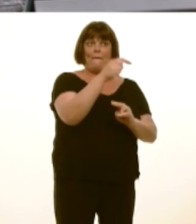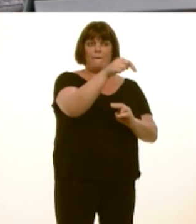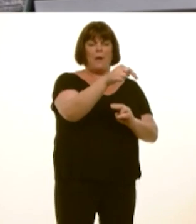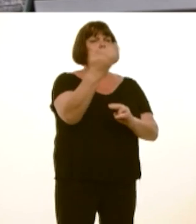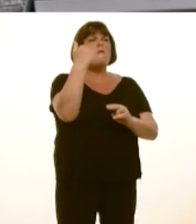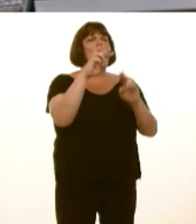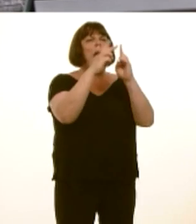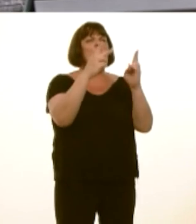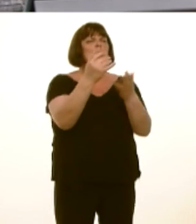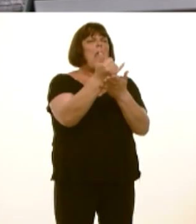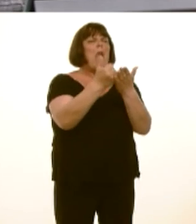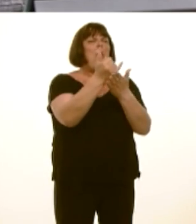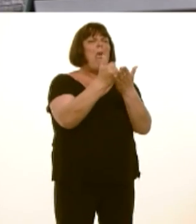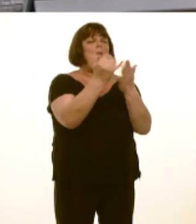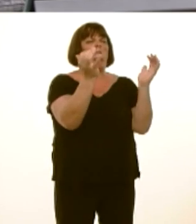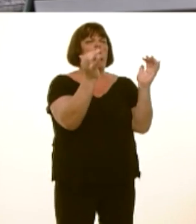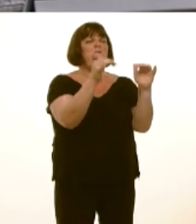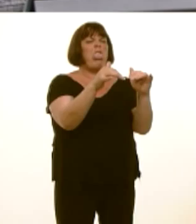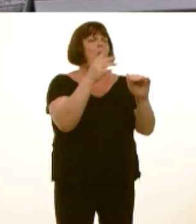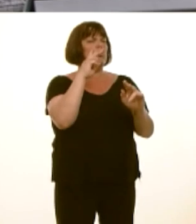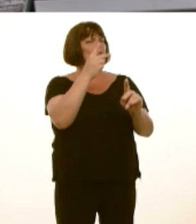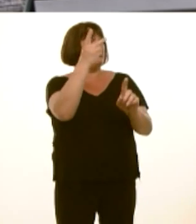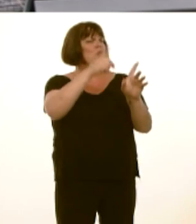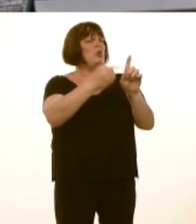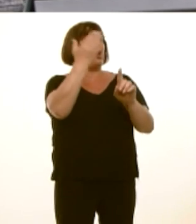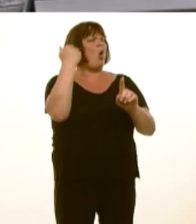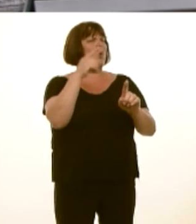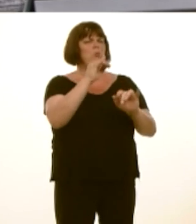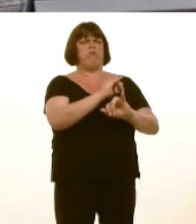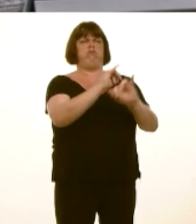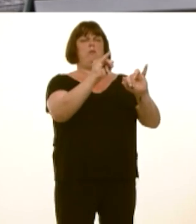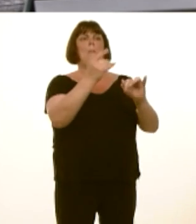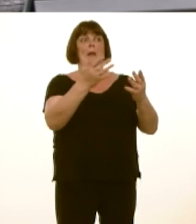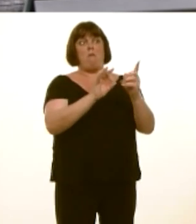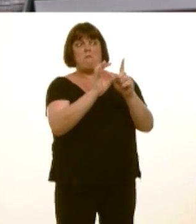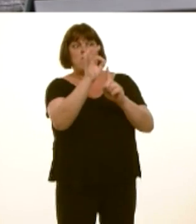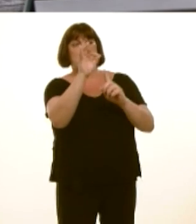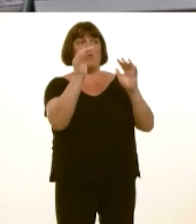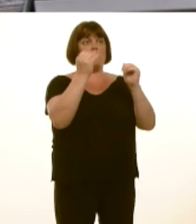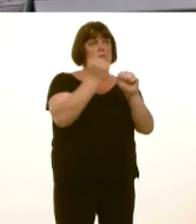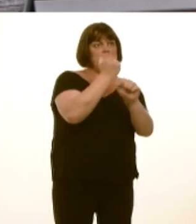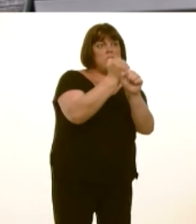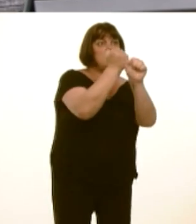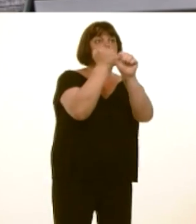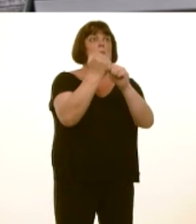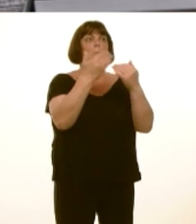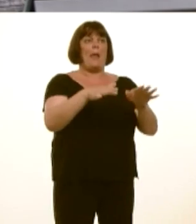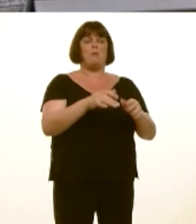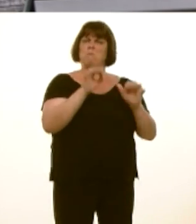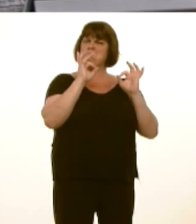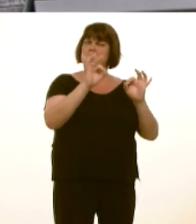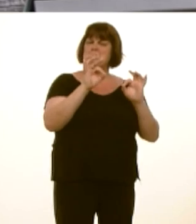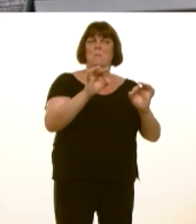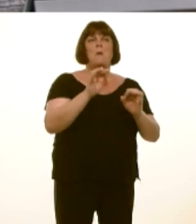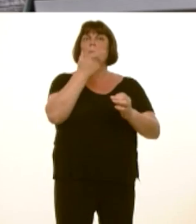dwy mlynedd yn ôl. So, na, enghraifft da dros ben o beth sy'n gallu cael ei wneud pan mae bobl gweithgar yn y gymuned yn gweithio gyda